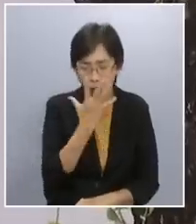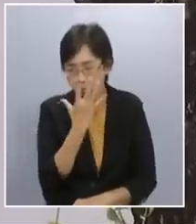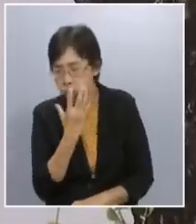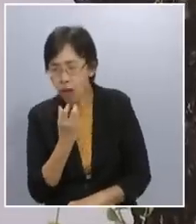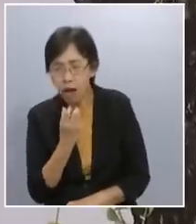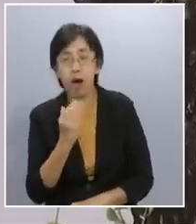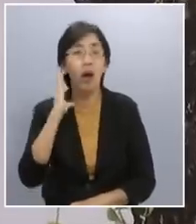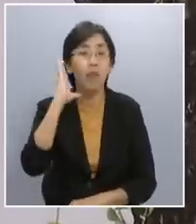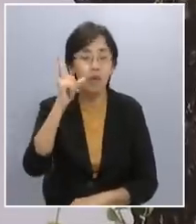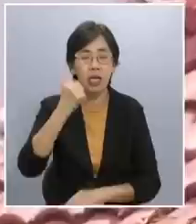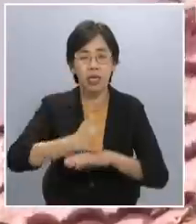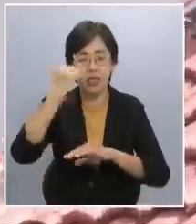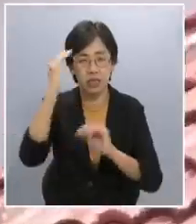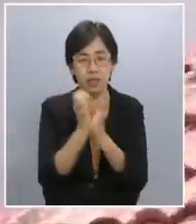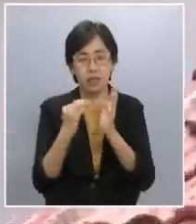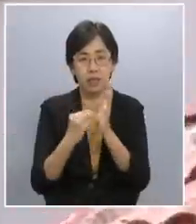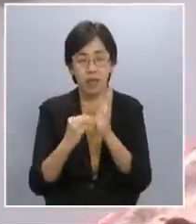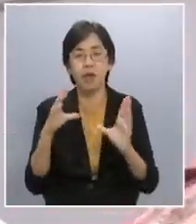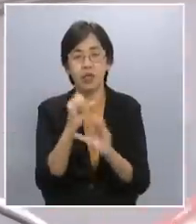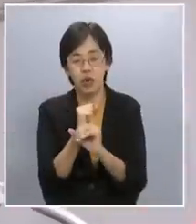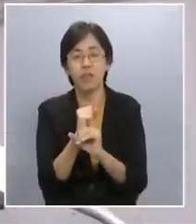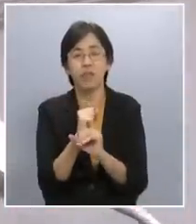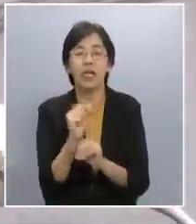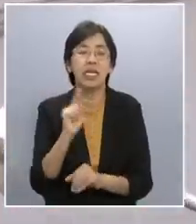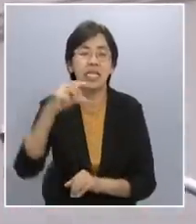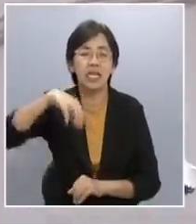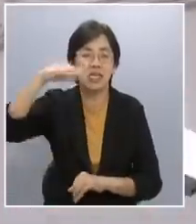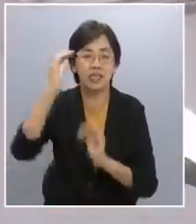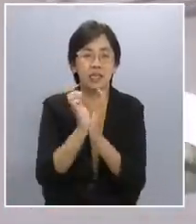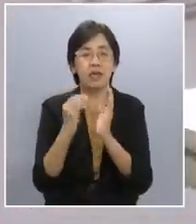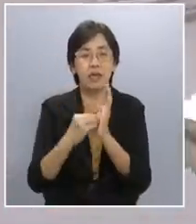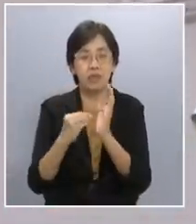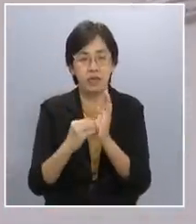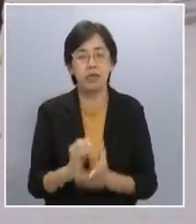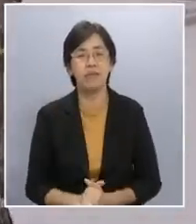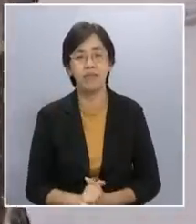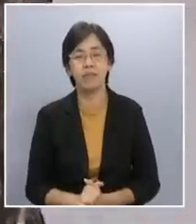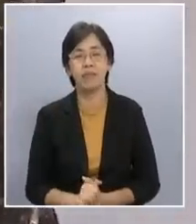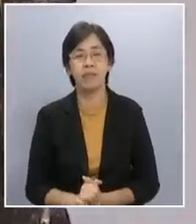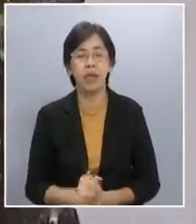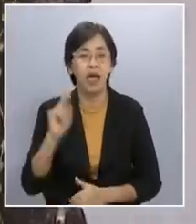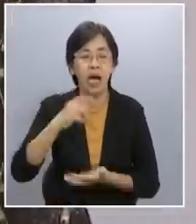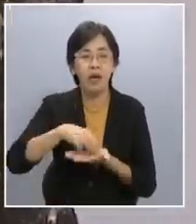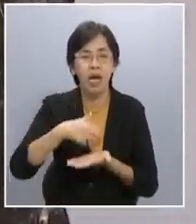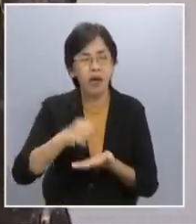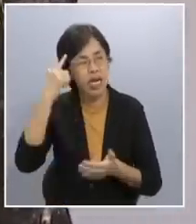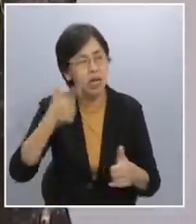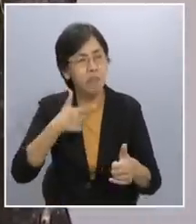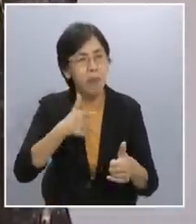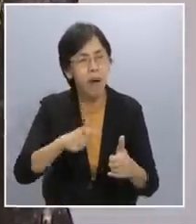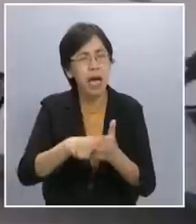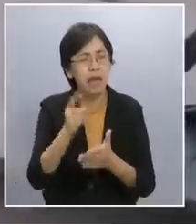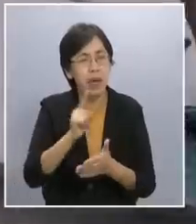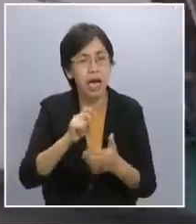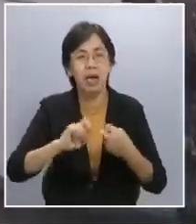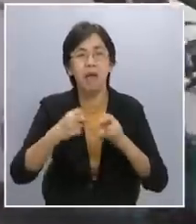ครบาลนะฮะจะแถลงสรุปสำนวนคดีนี้ที่กองบัญชาการตำรวจนครบาลขณะที่มีรายงานนะครับว่าชนวนเหตุของการสังหารน่าจะมา